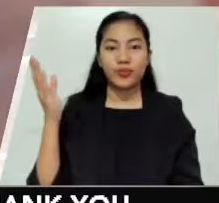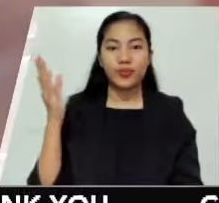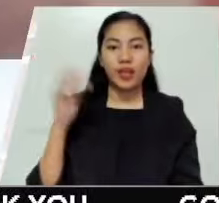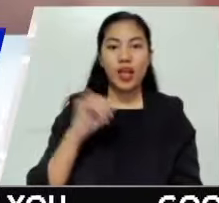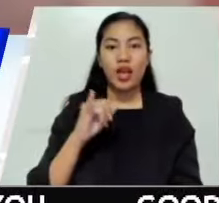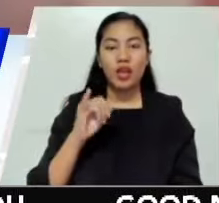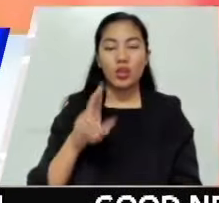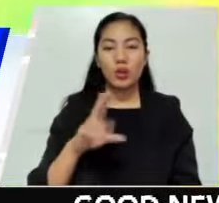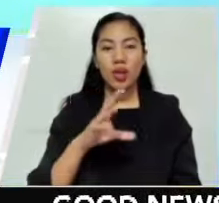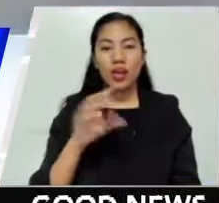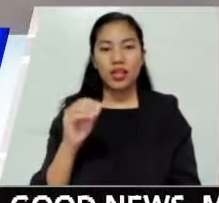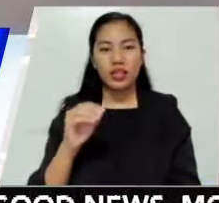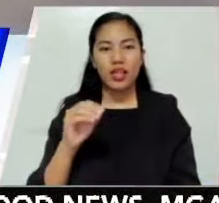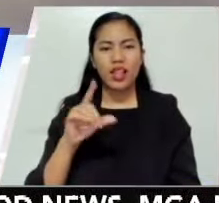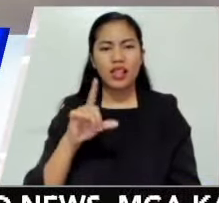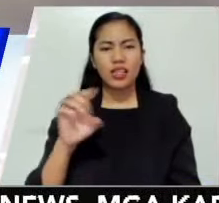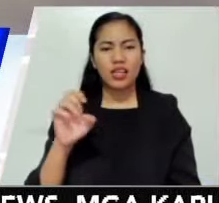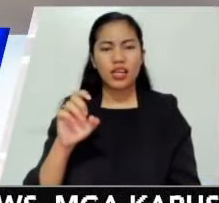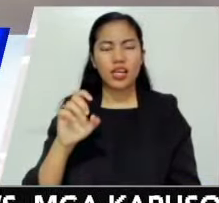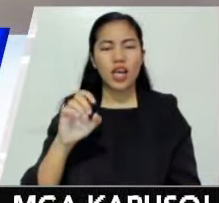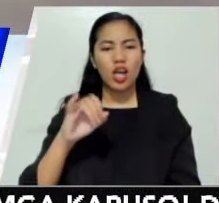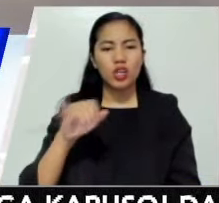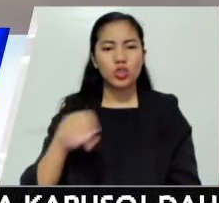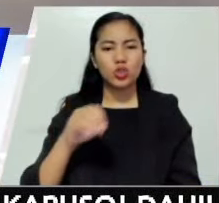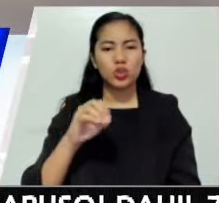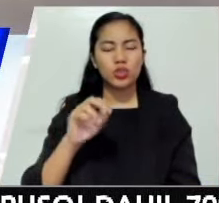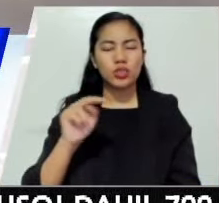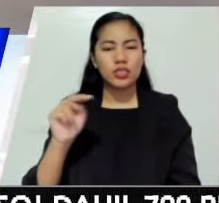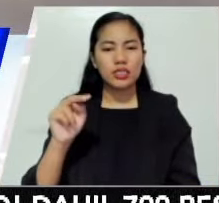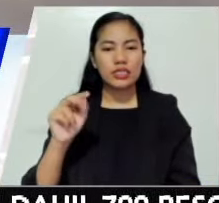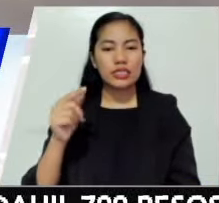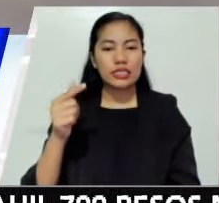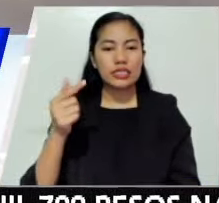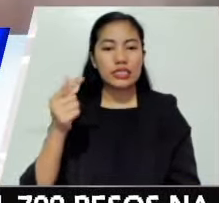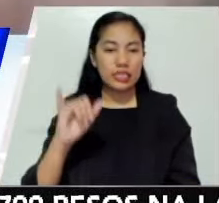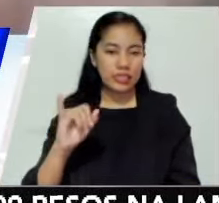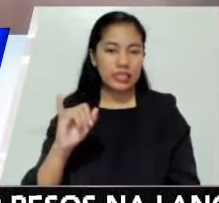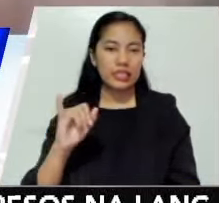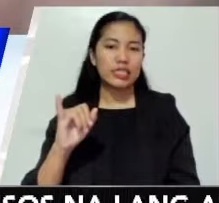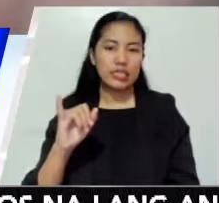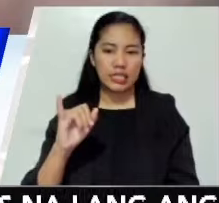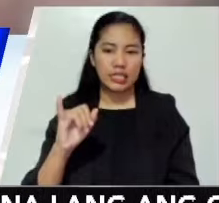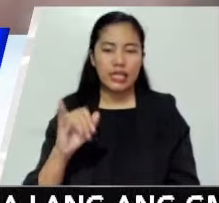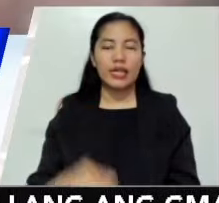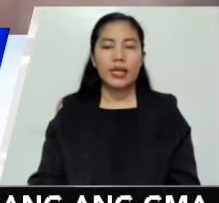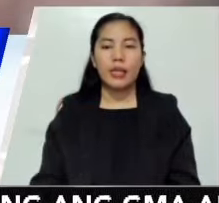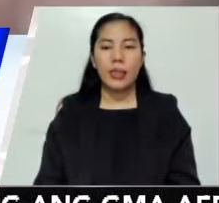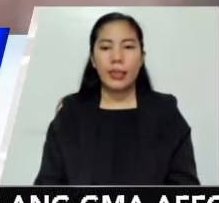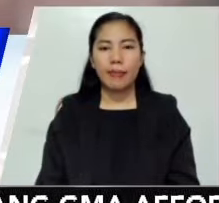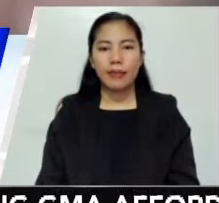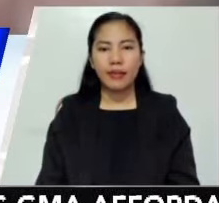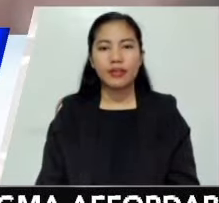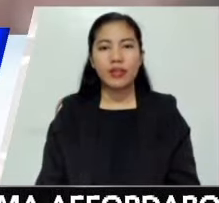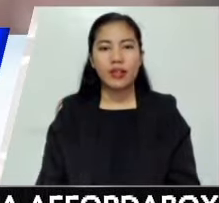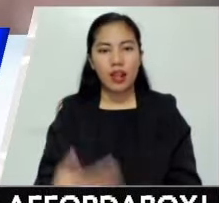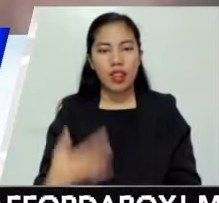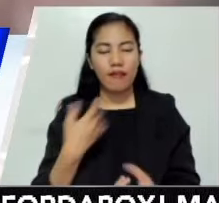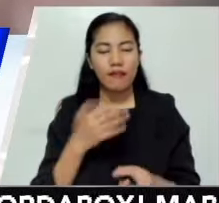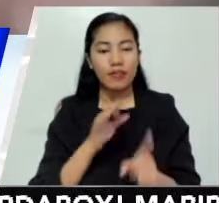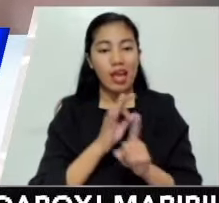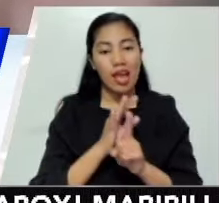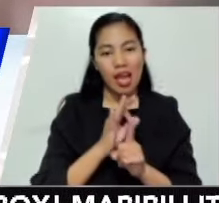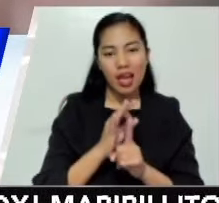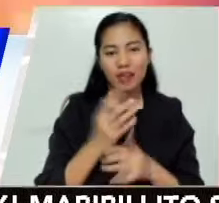Fanboy mode on si Joon-gi sa her world tour concert ni IU sa Seoul, South Korea. Isinare pa niya nga sa